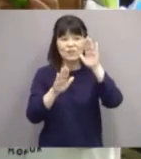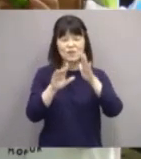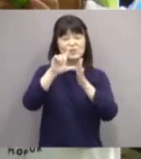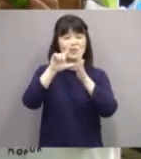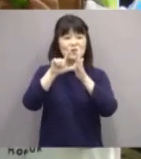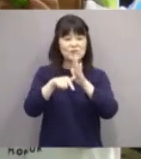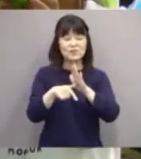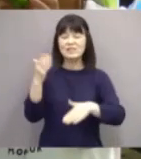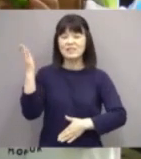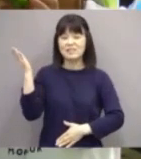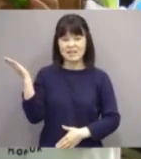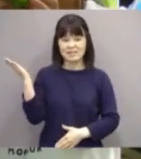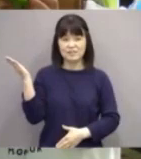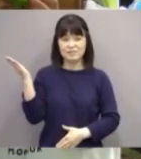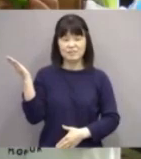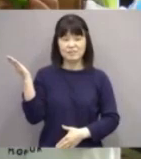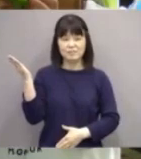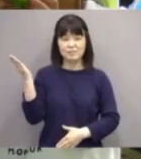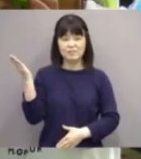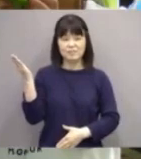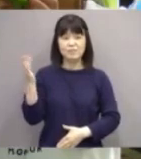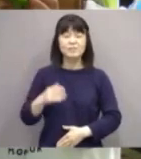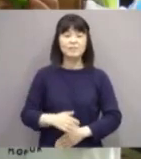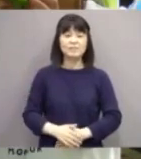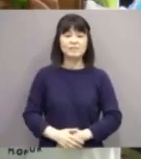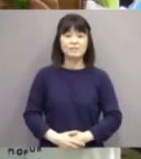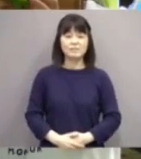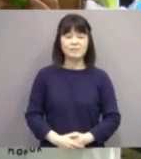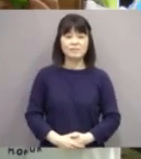ることに驚いている様子です。